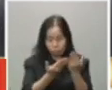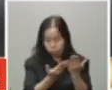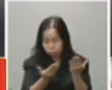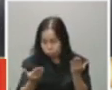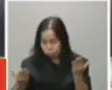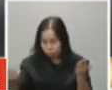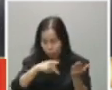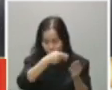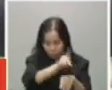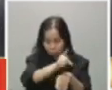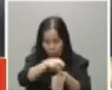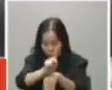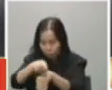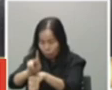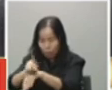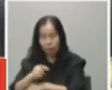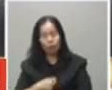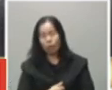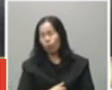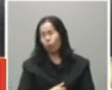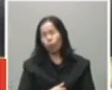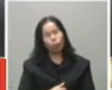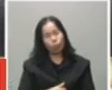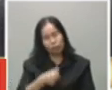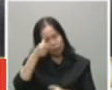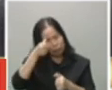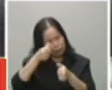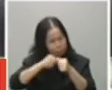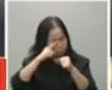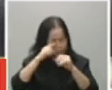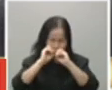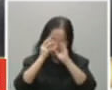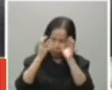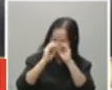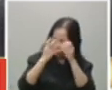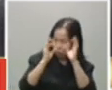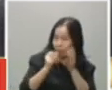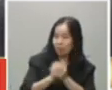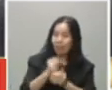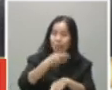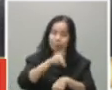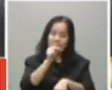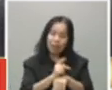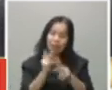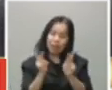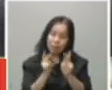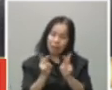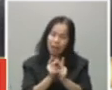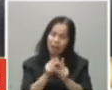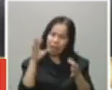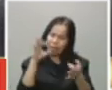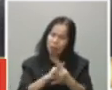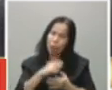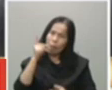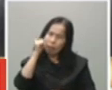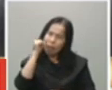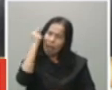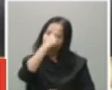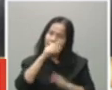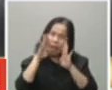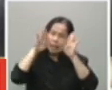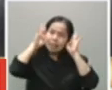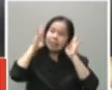ผมจำไม่ชัดเจนนะครับเป็นประธานกรรมการแม่ไวใสด้วยหรือเปล่าไม่รู้ถ้าผิดข